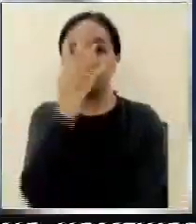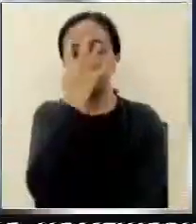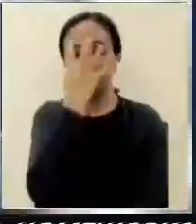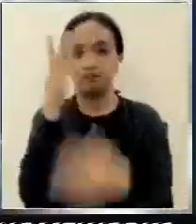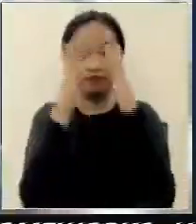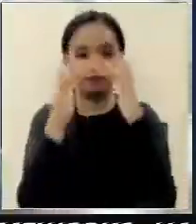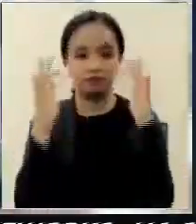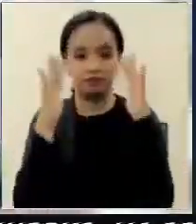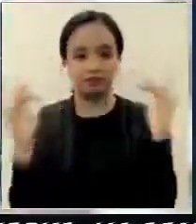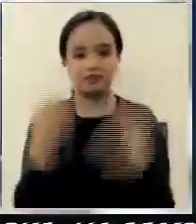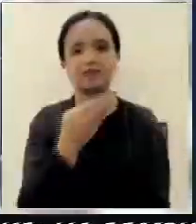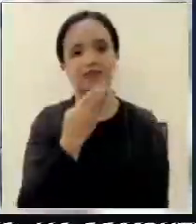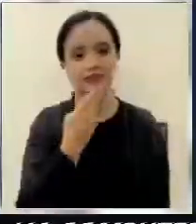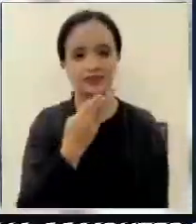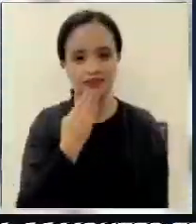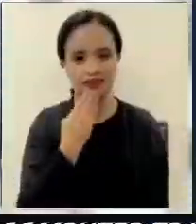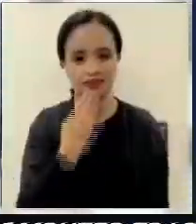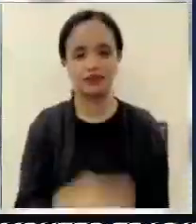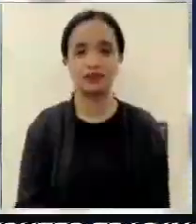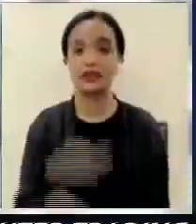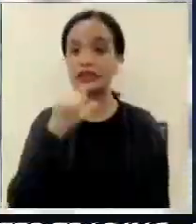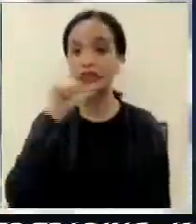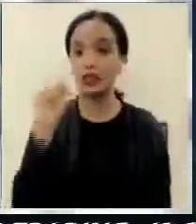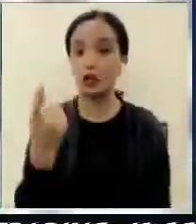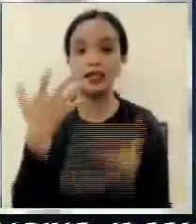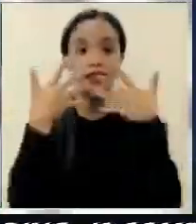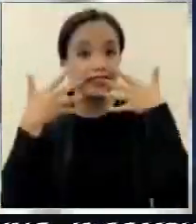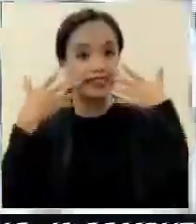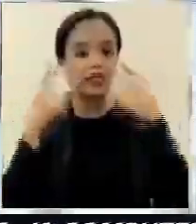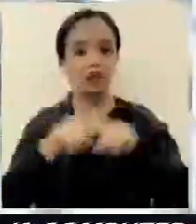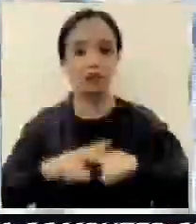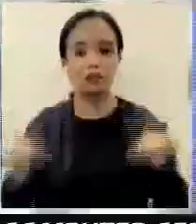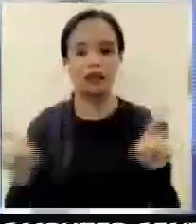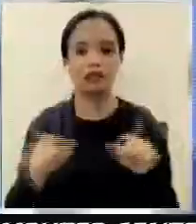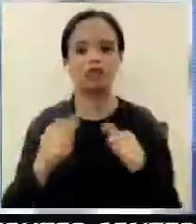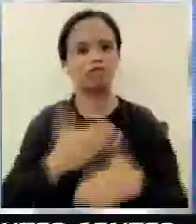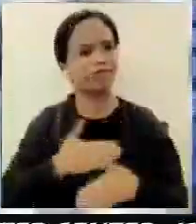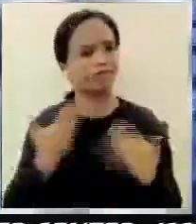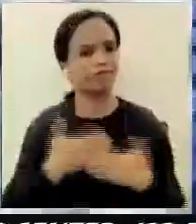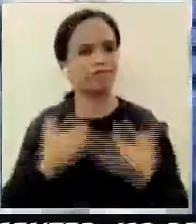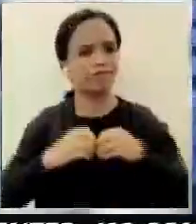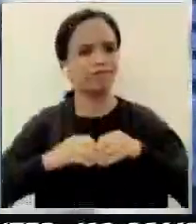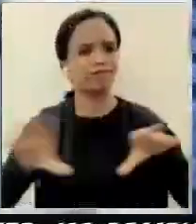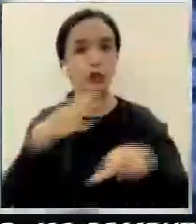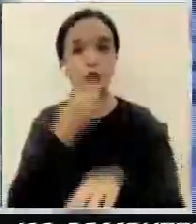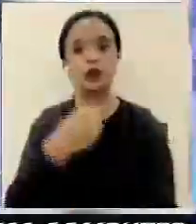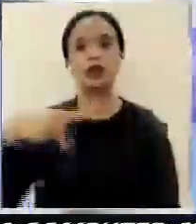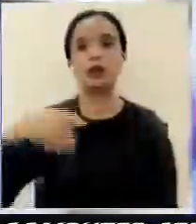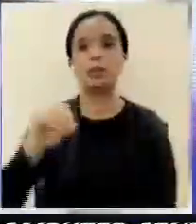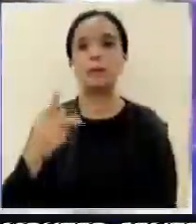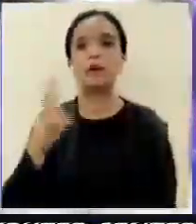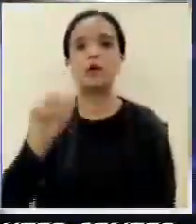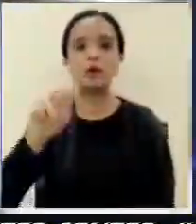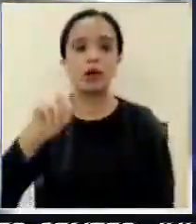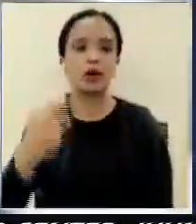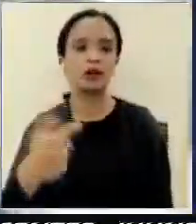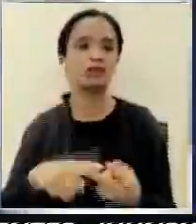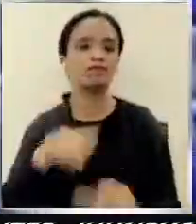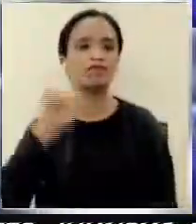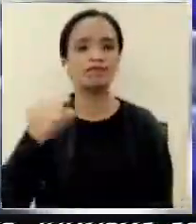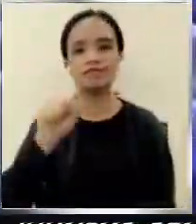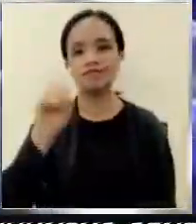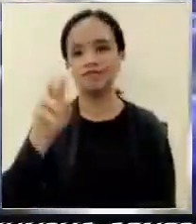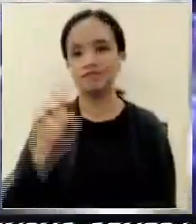Bacolod City. Hindi lang smiles, kundi all-out kasiyahan ang dala ni na Pokwang, Jason Gainza at Kuya Kim sa isang meet and